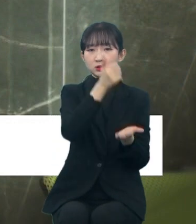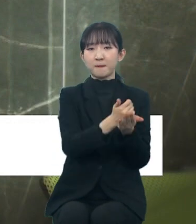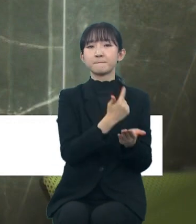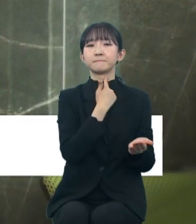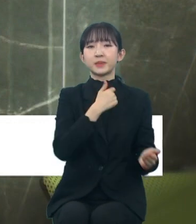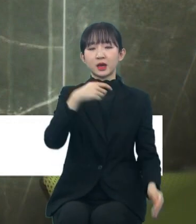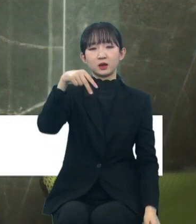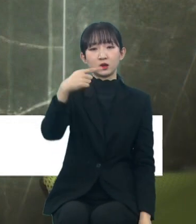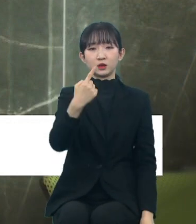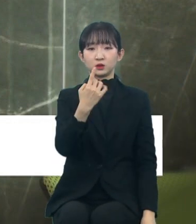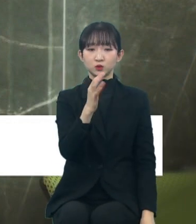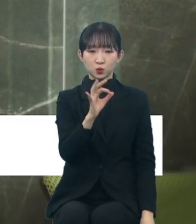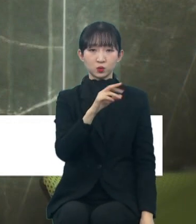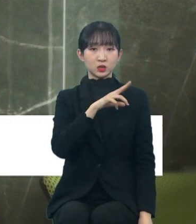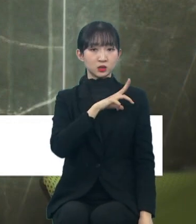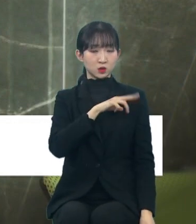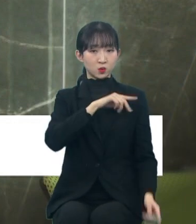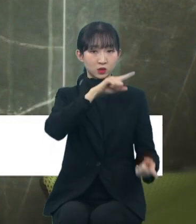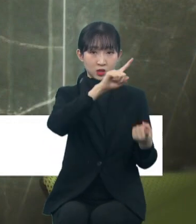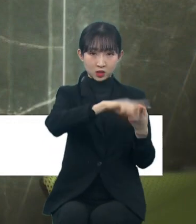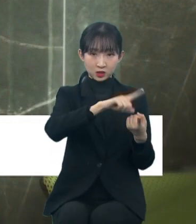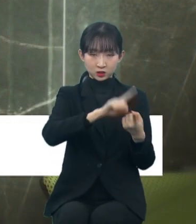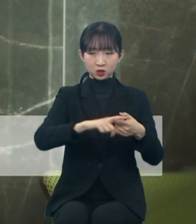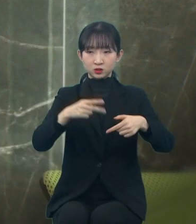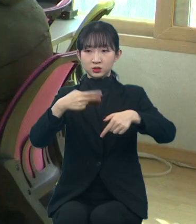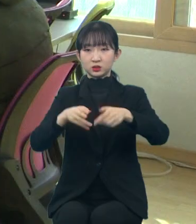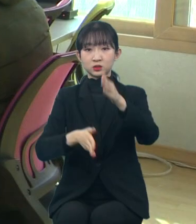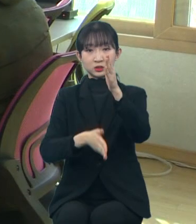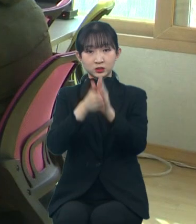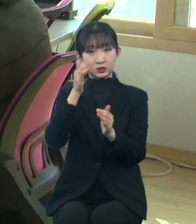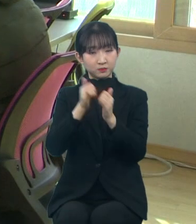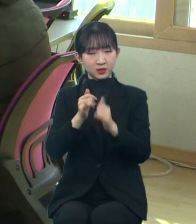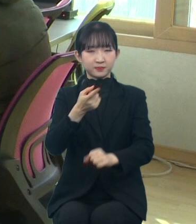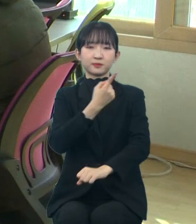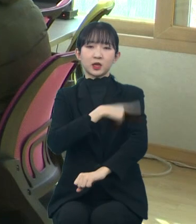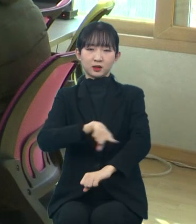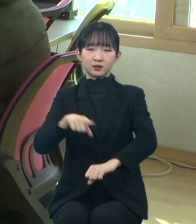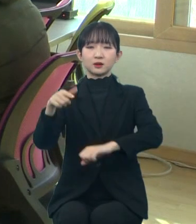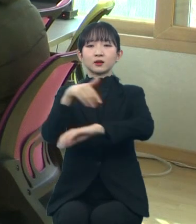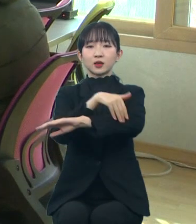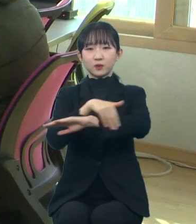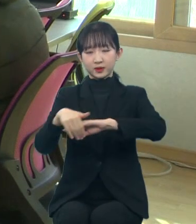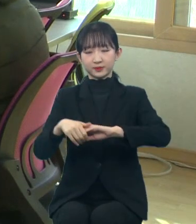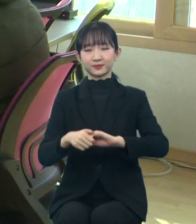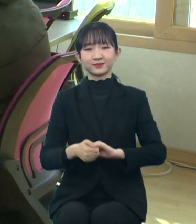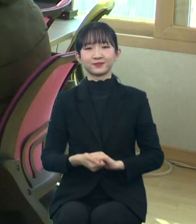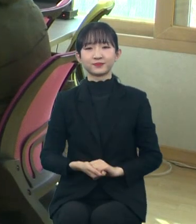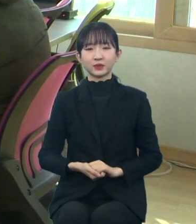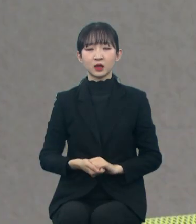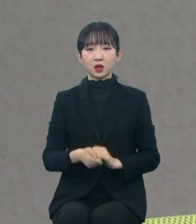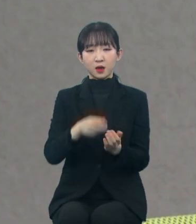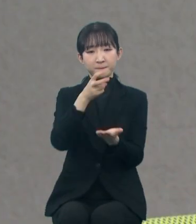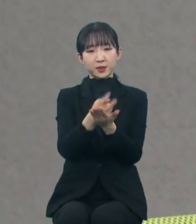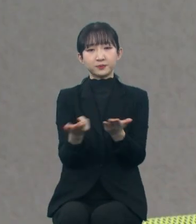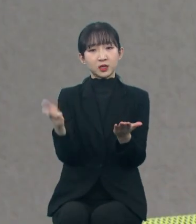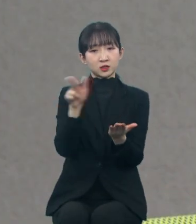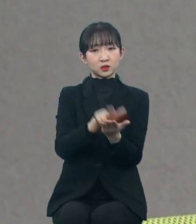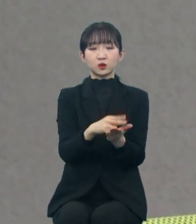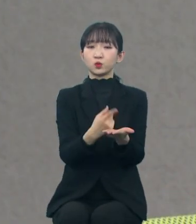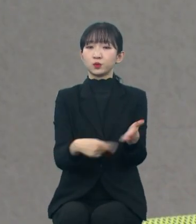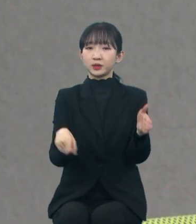대해서 저희는 인천시민 박탈식을 거행할 예정입니다. 영종 총련은 법 제정을 위한 전문가 토론회